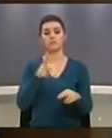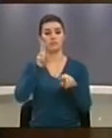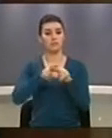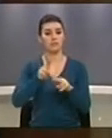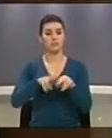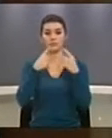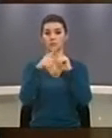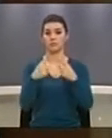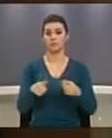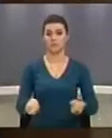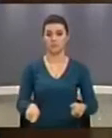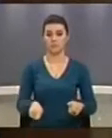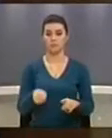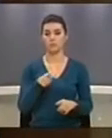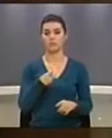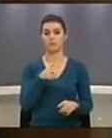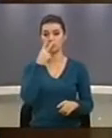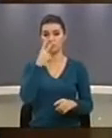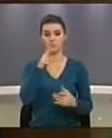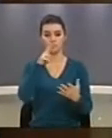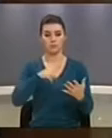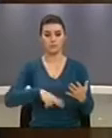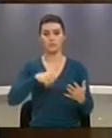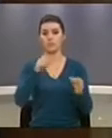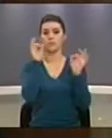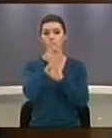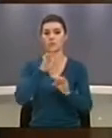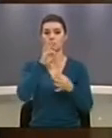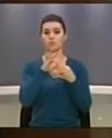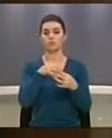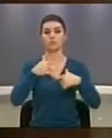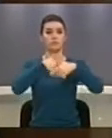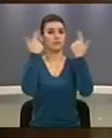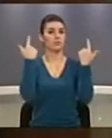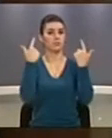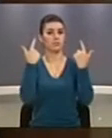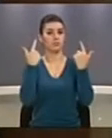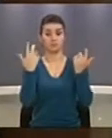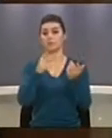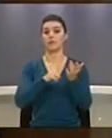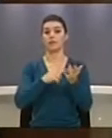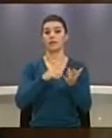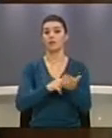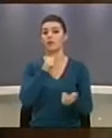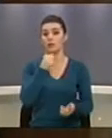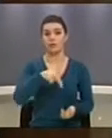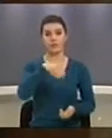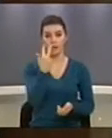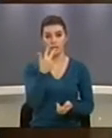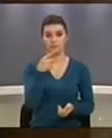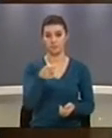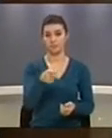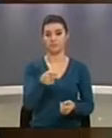fush veprimtaria e tyre nuk janë veçuar e as përcaktuar në mënyrë të qartë. Madje në nenin 3 të po këtij ligji,